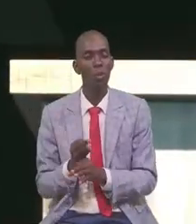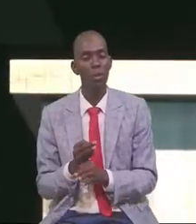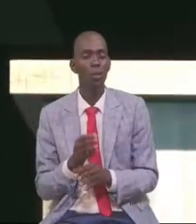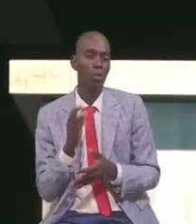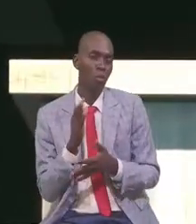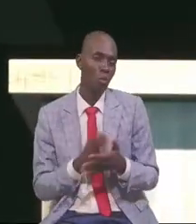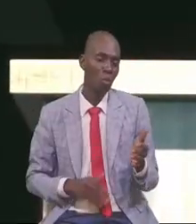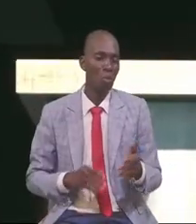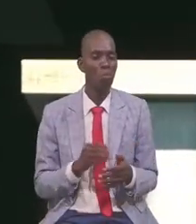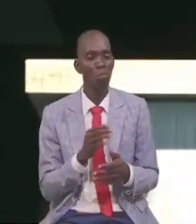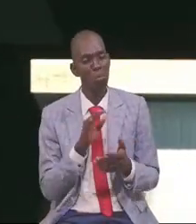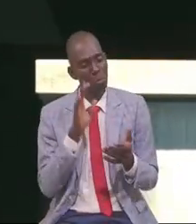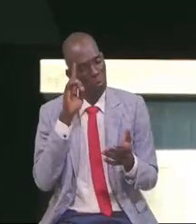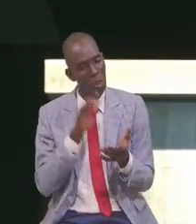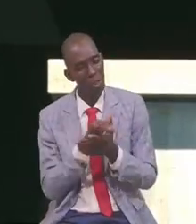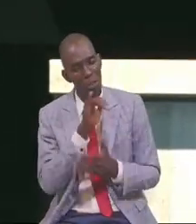qui le minimisaient,